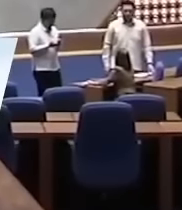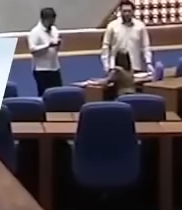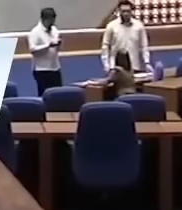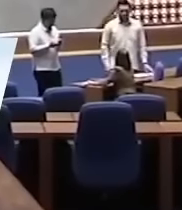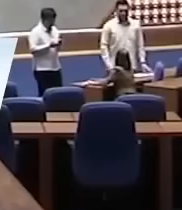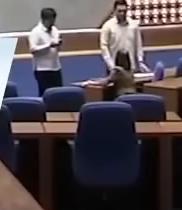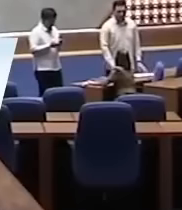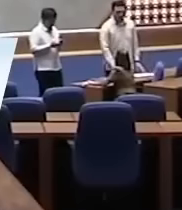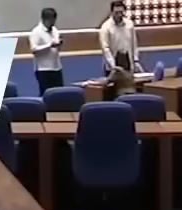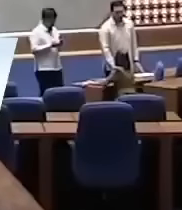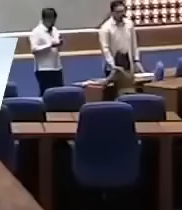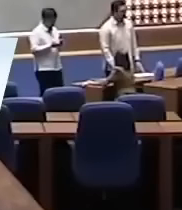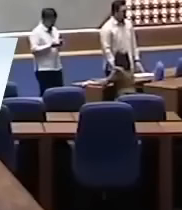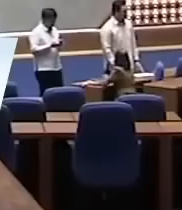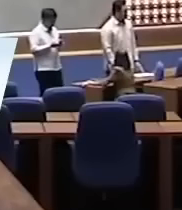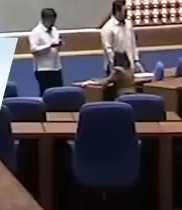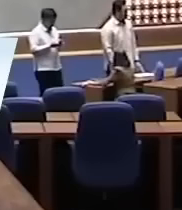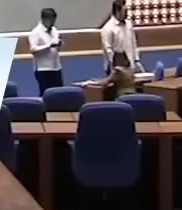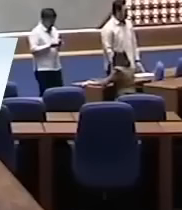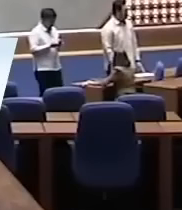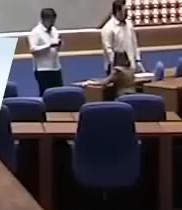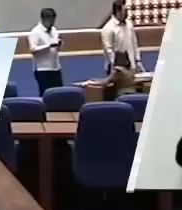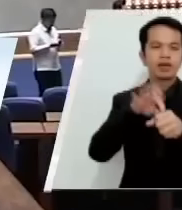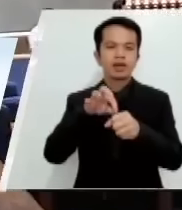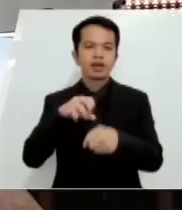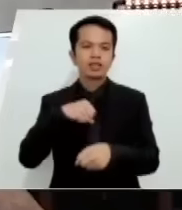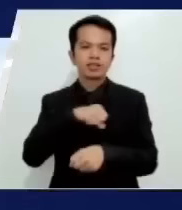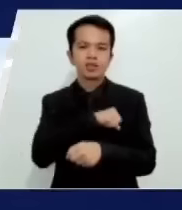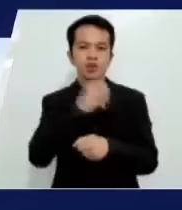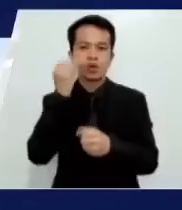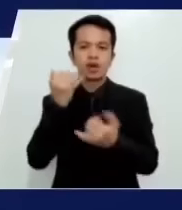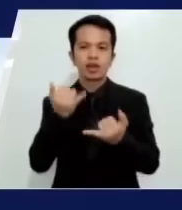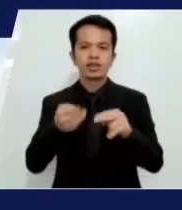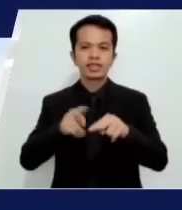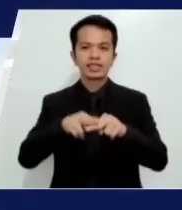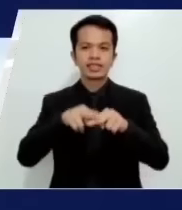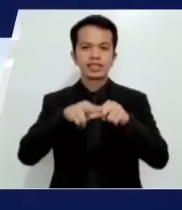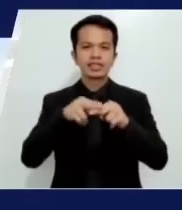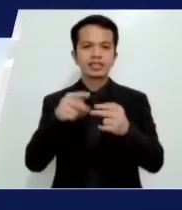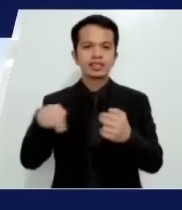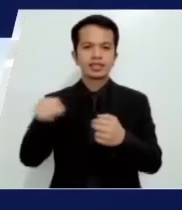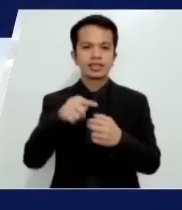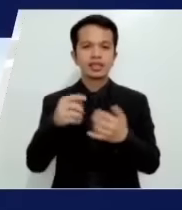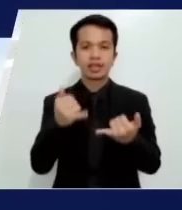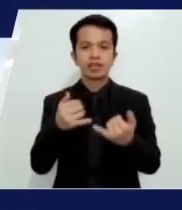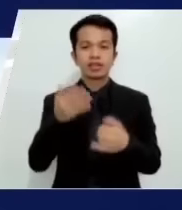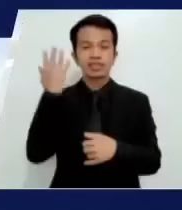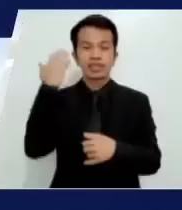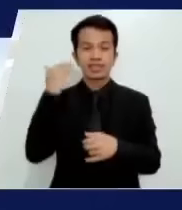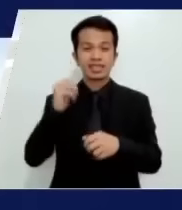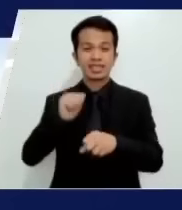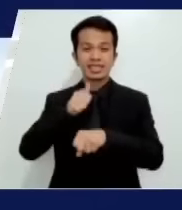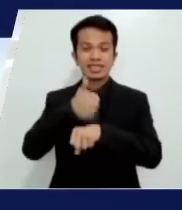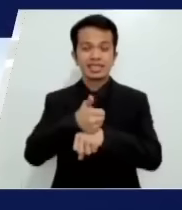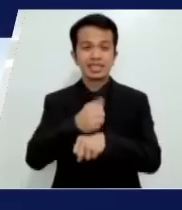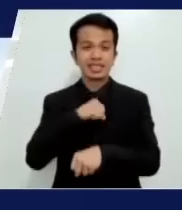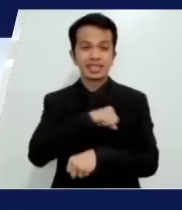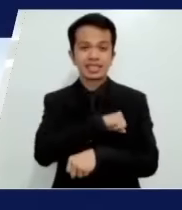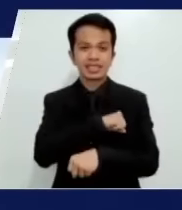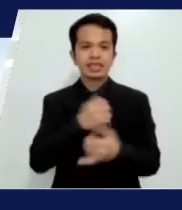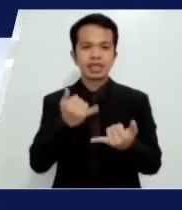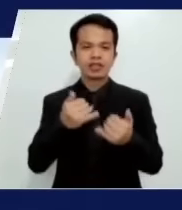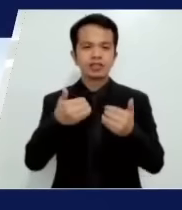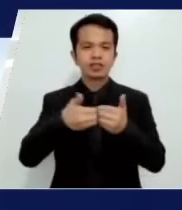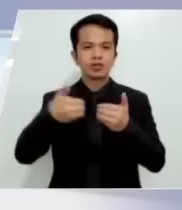ang boto ng mga senador dahil higit na marami ang mga kongresista. Ang dati nang isinusulong ng Senado, magkahiwalay na boboto